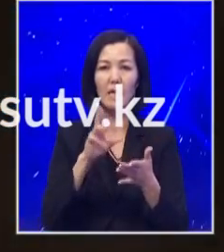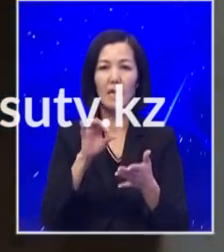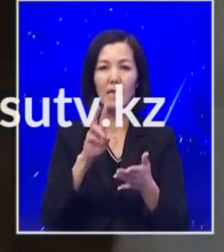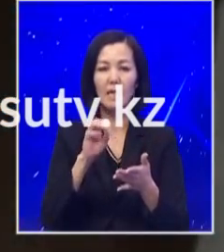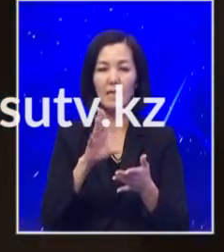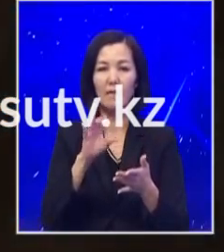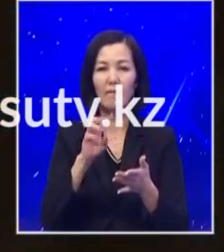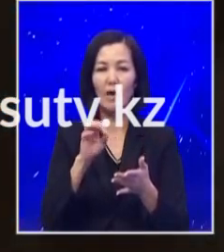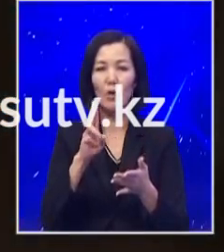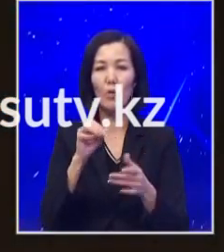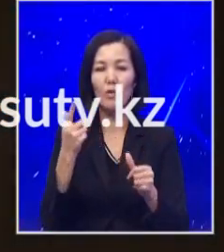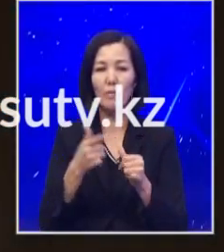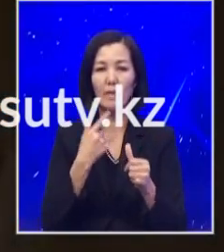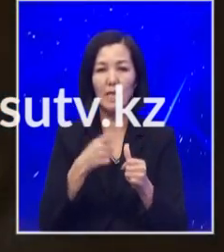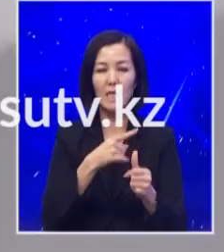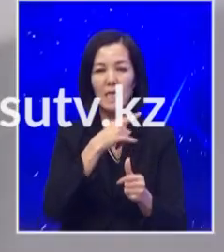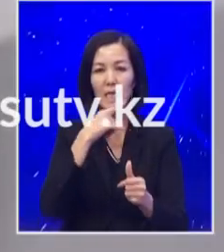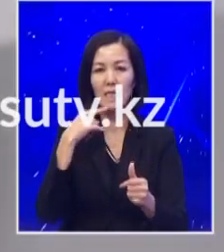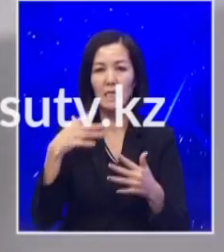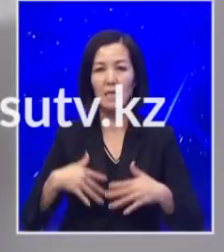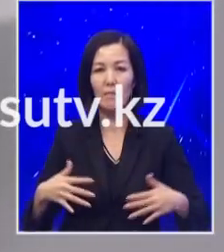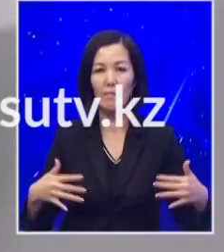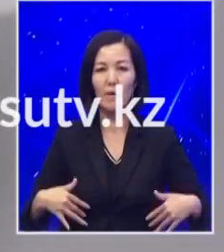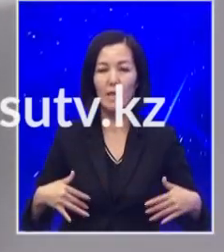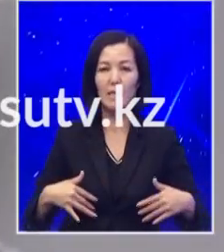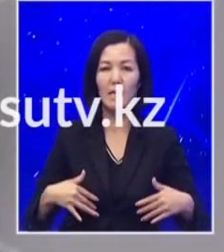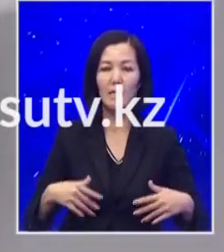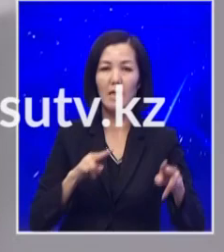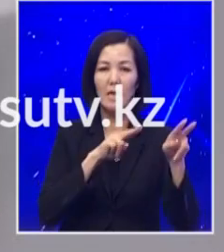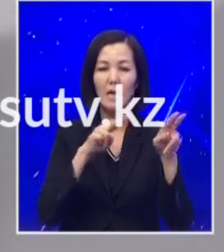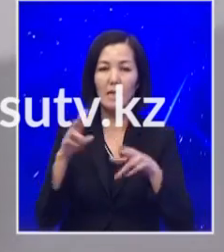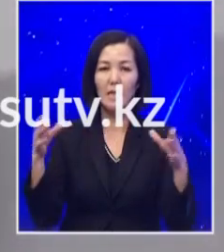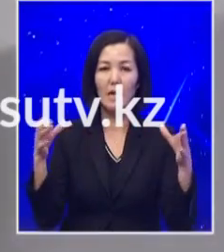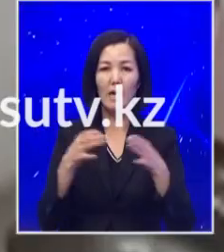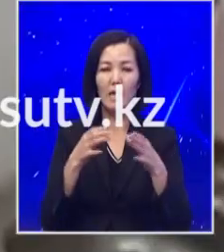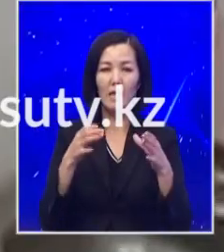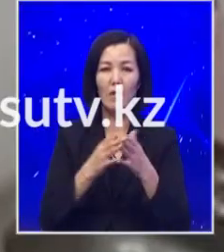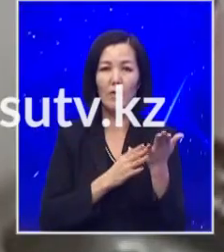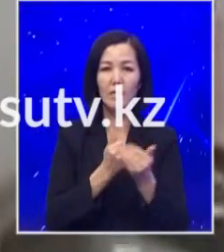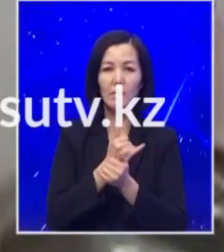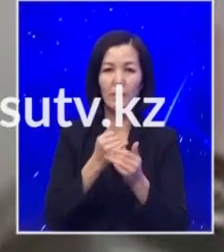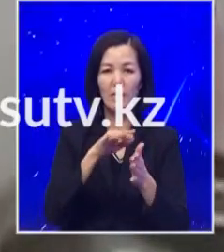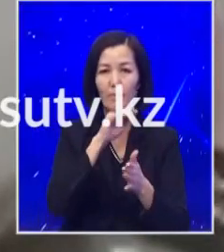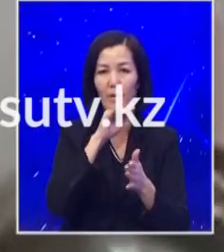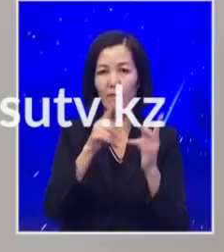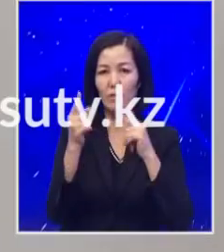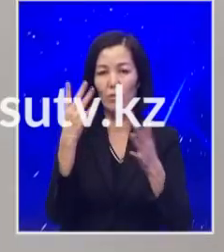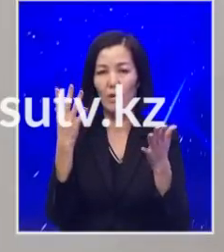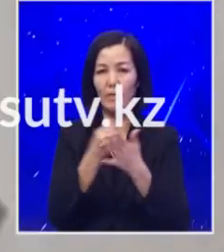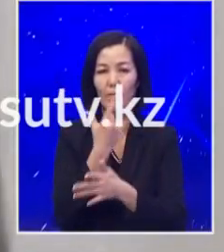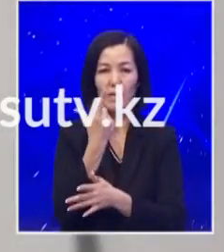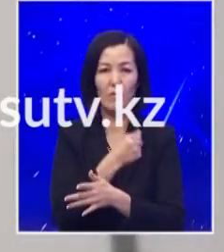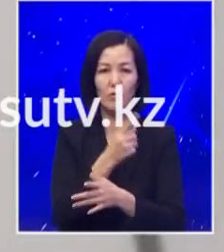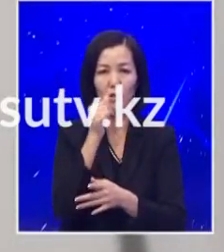деп аталады. Вакцинаны Ресейдің малдәрігерлік және фитосанитарлық қадағалау жөніндегі федералдық қызмет ғалымдары жасаған. Екпе осы